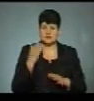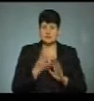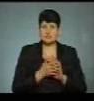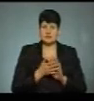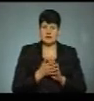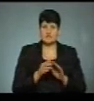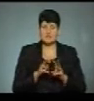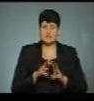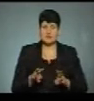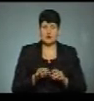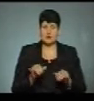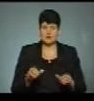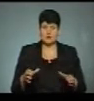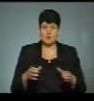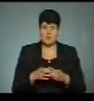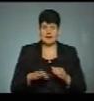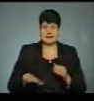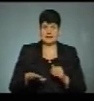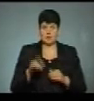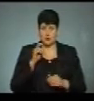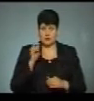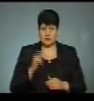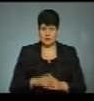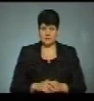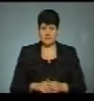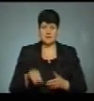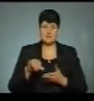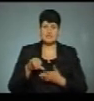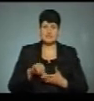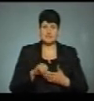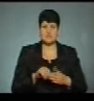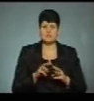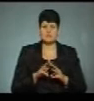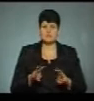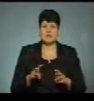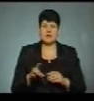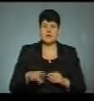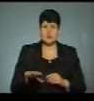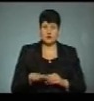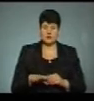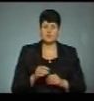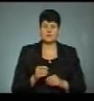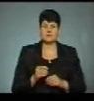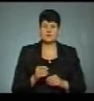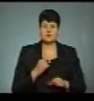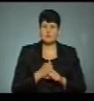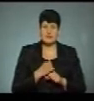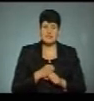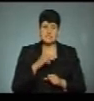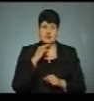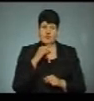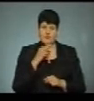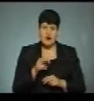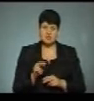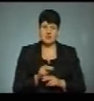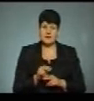Міністерстві розвитку громад та територій України. Представники Мінрегіону, Кабінету міністрів, Верховної ради, профільного комітету зробили зауваження,